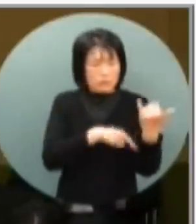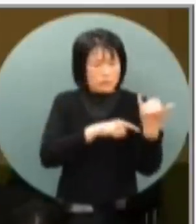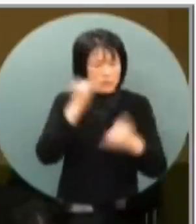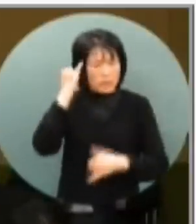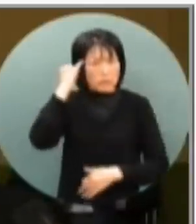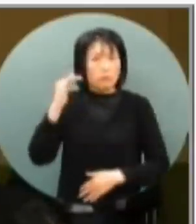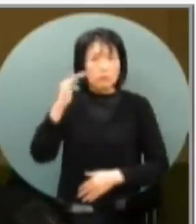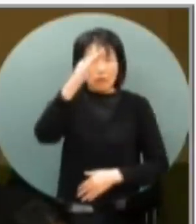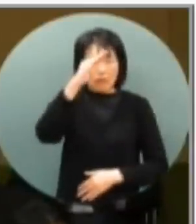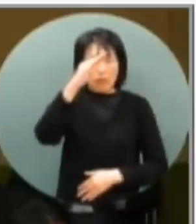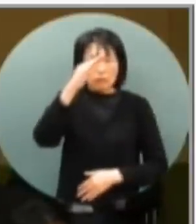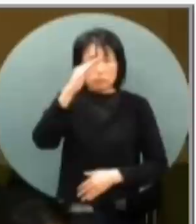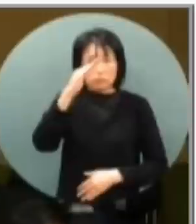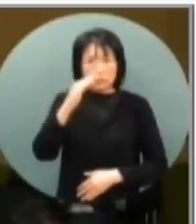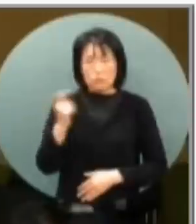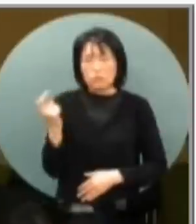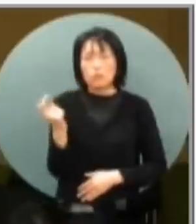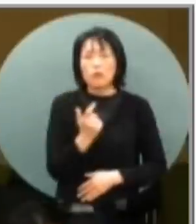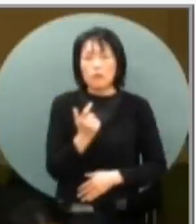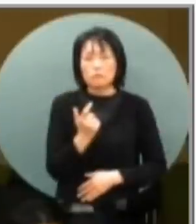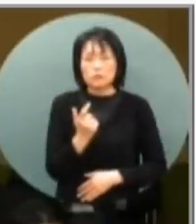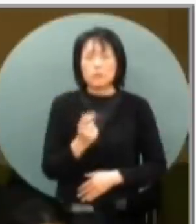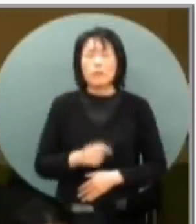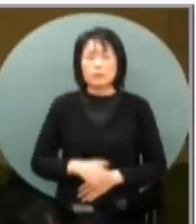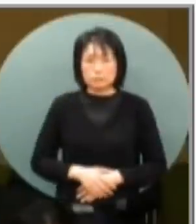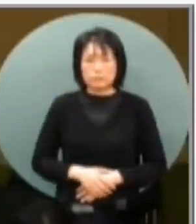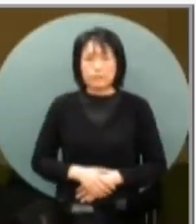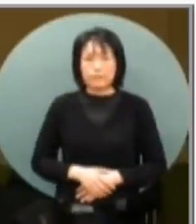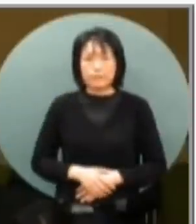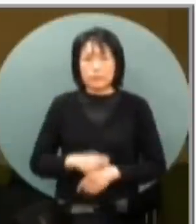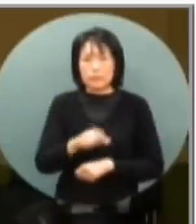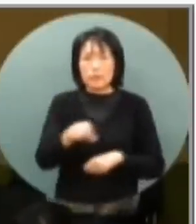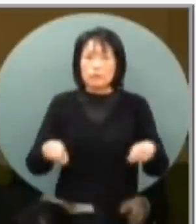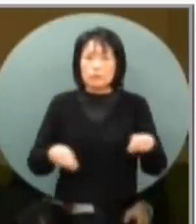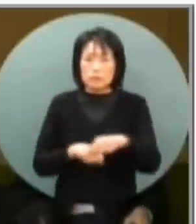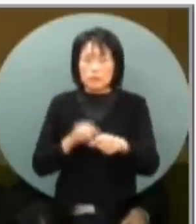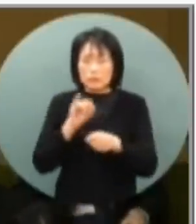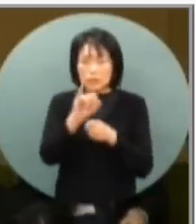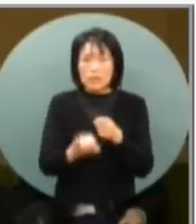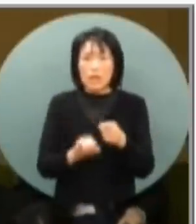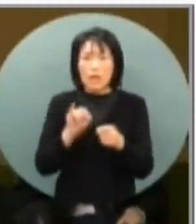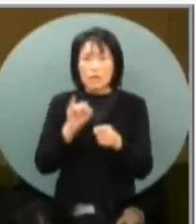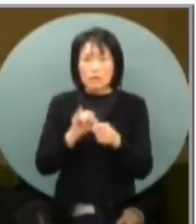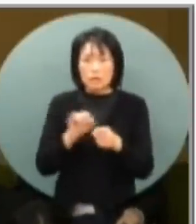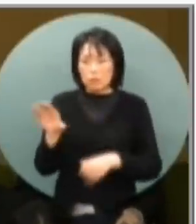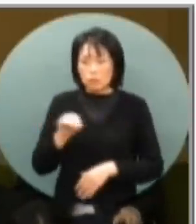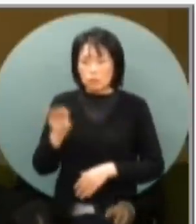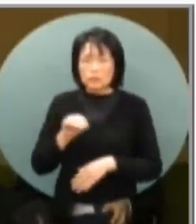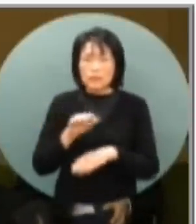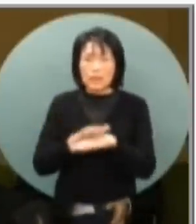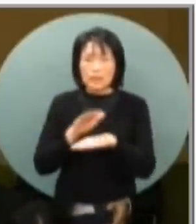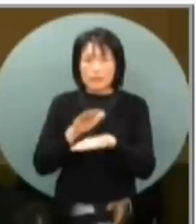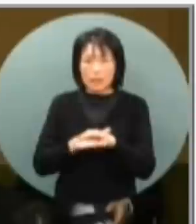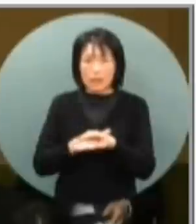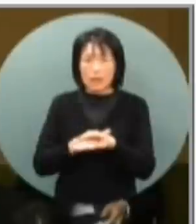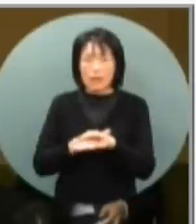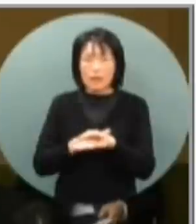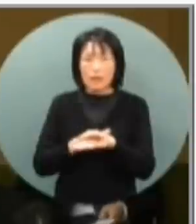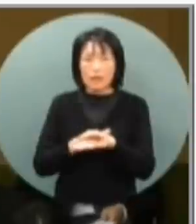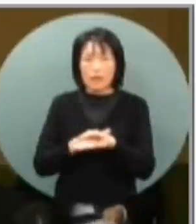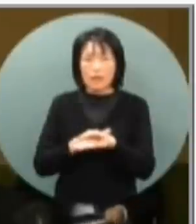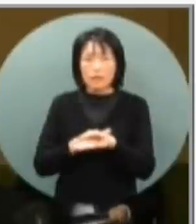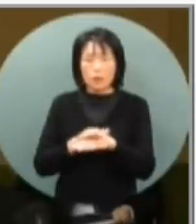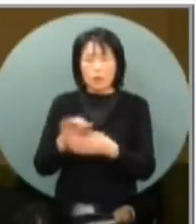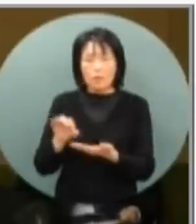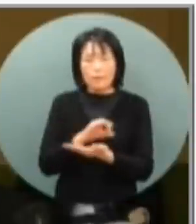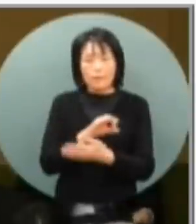ていく、そうしたところを強化しているところでございます。一方、インターネットの使い方というところでのメディア